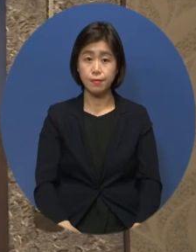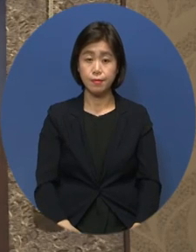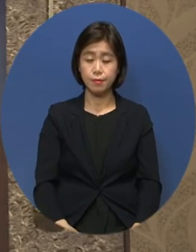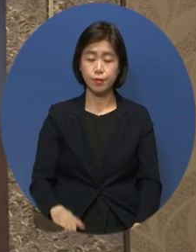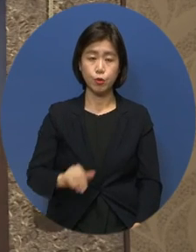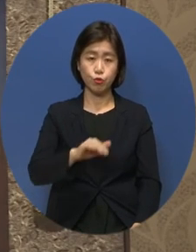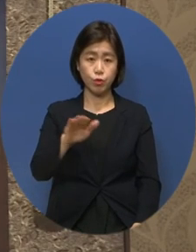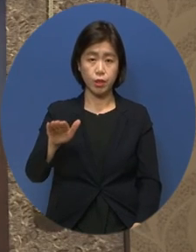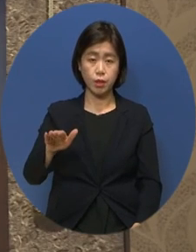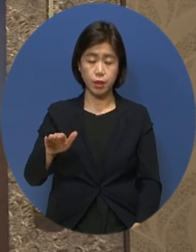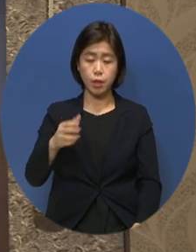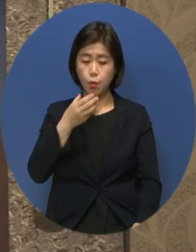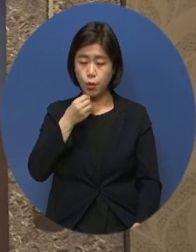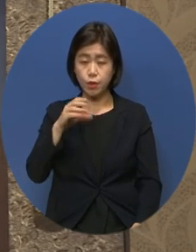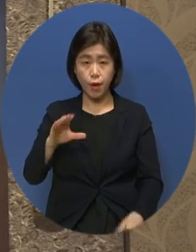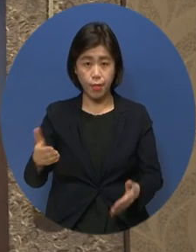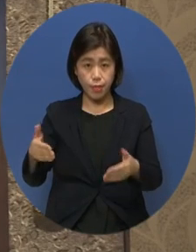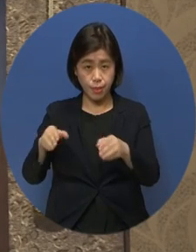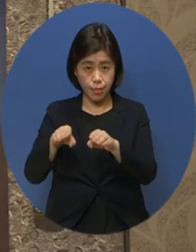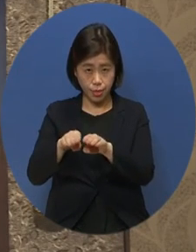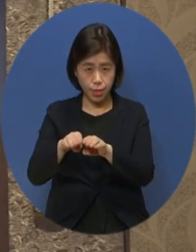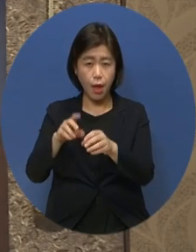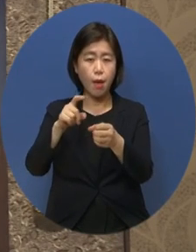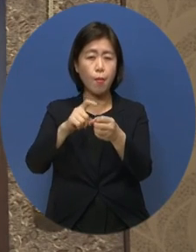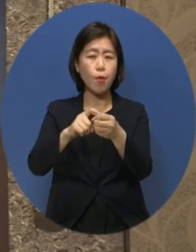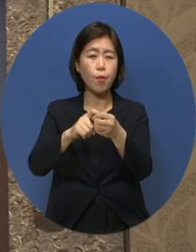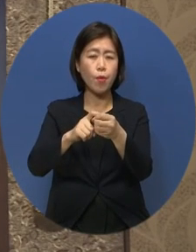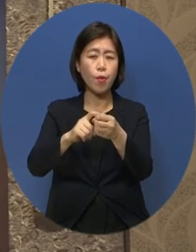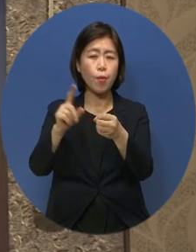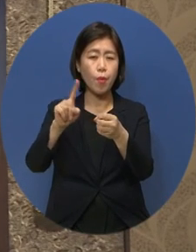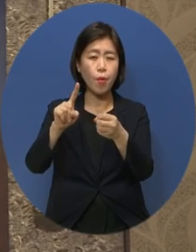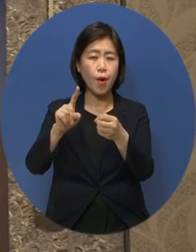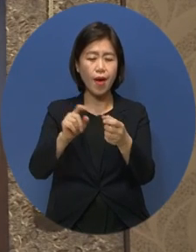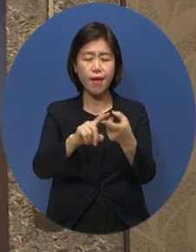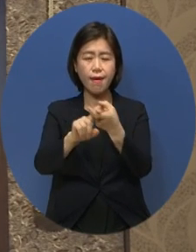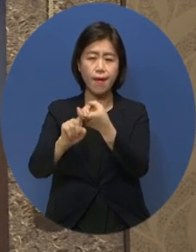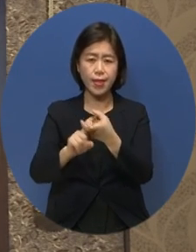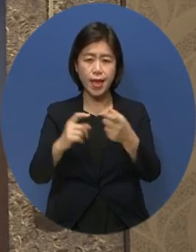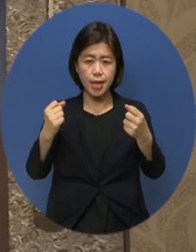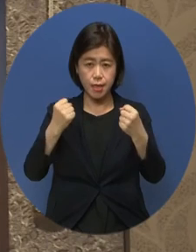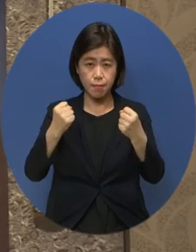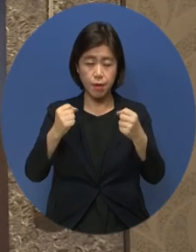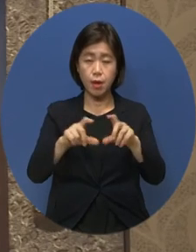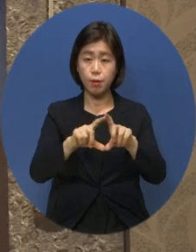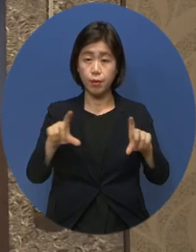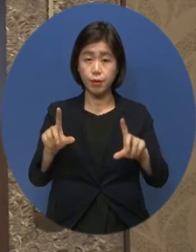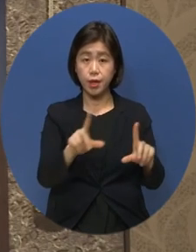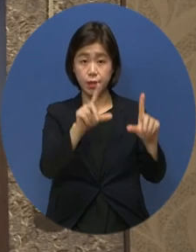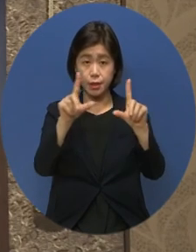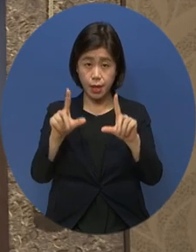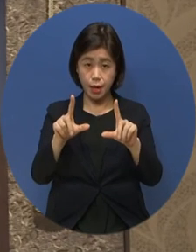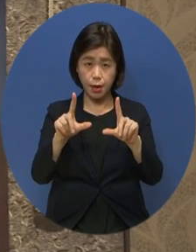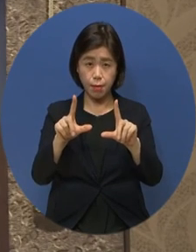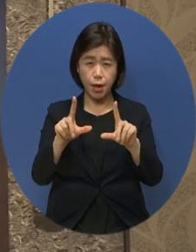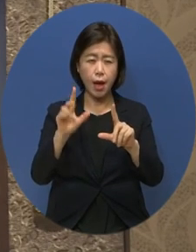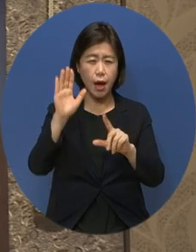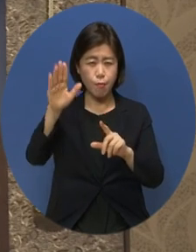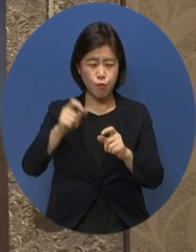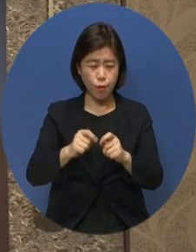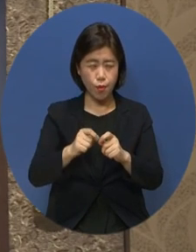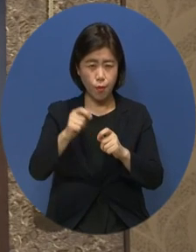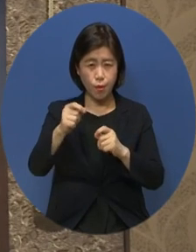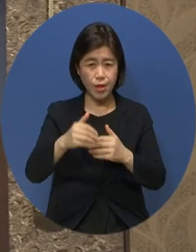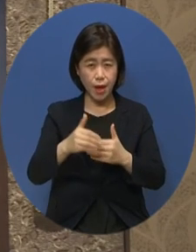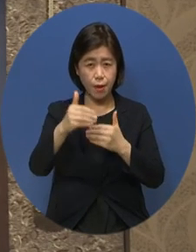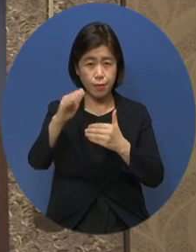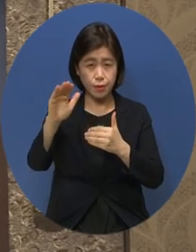목표 이사 기조가 연대의 힘 보통의 3 시 솎아 능한 복제 생태계 구축